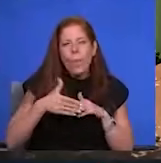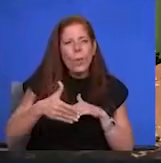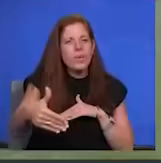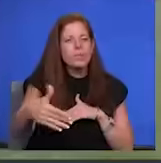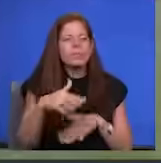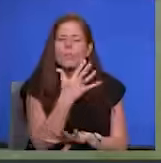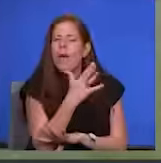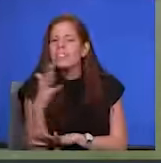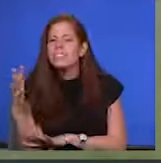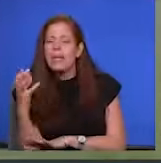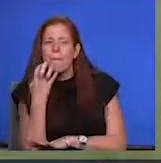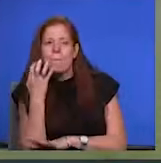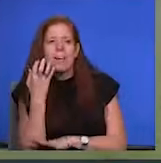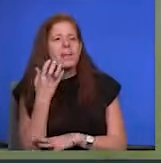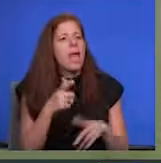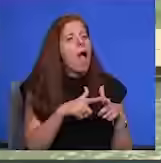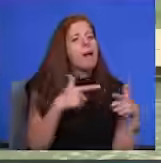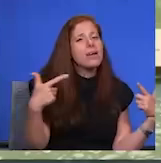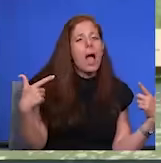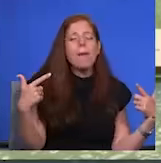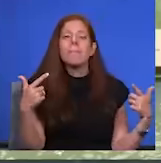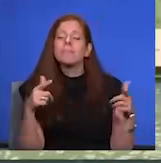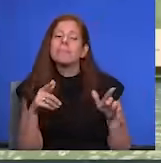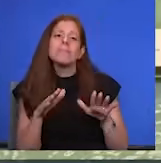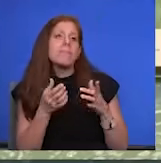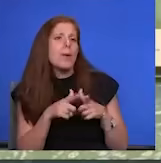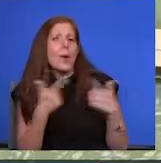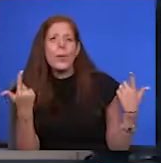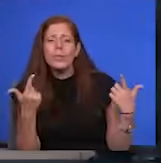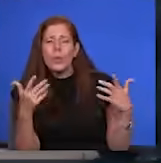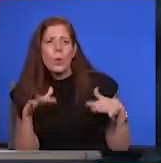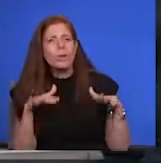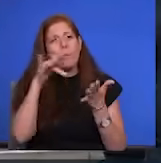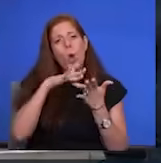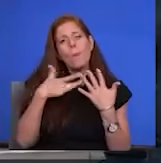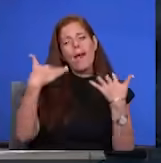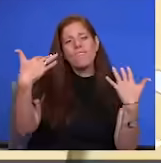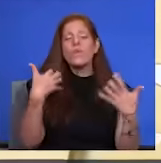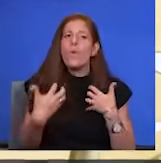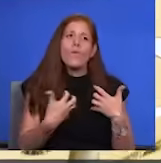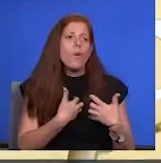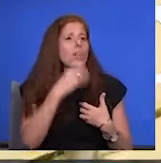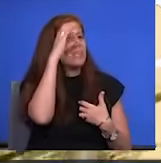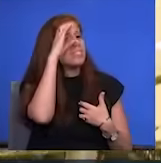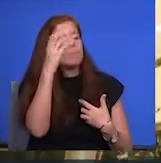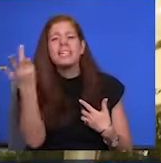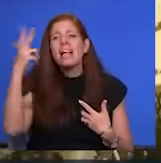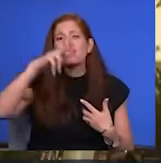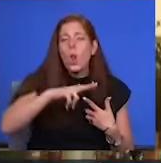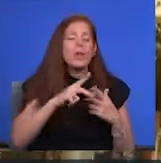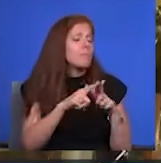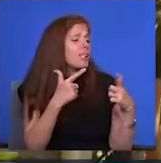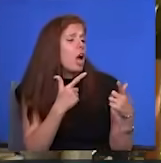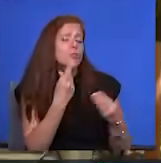פרי, אגם עם אווזים, ספסלים, בריכות אקולוגיות, מקום לאמפי והופעות, תצפית, הצללות, מגרש משחקים